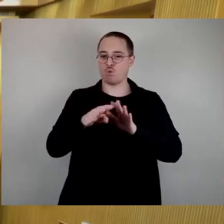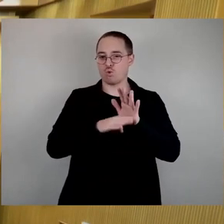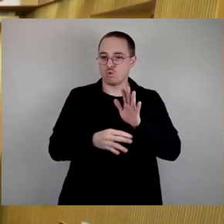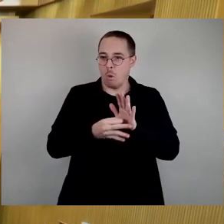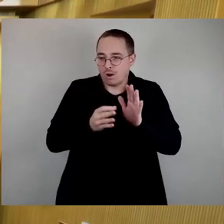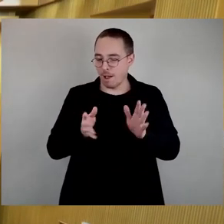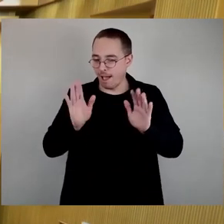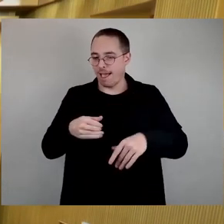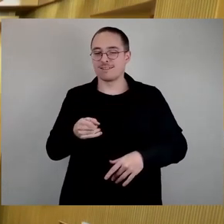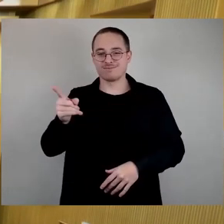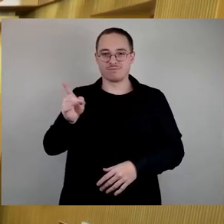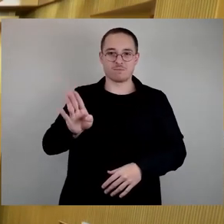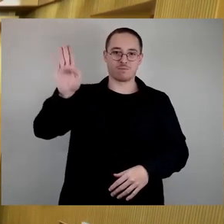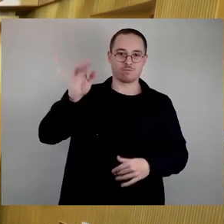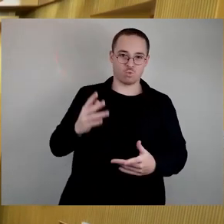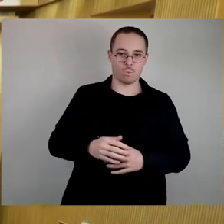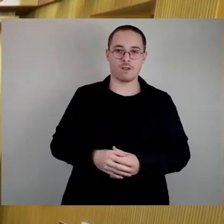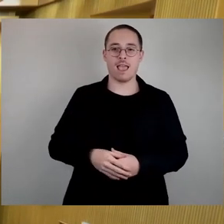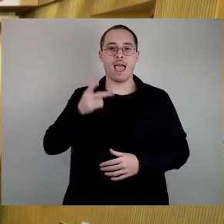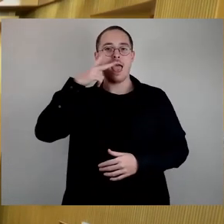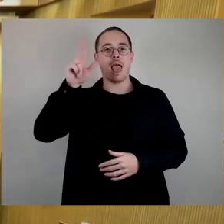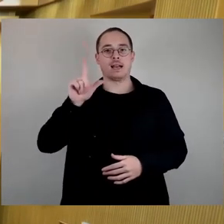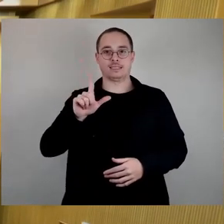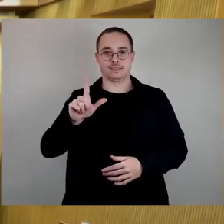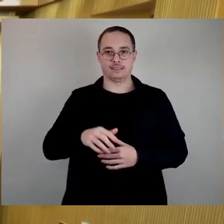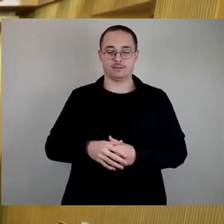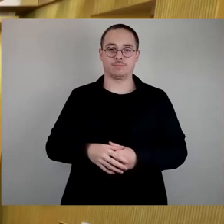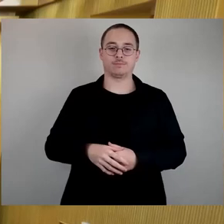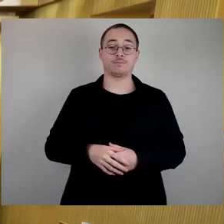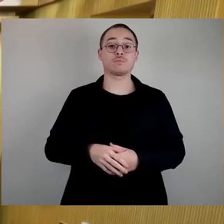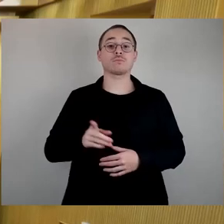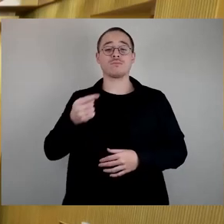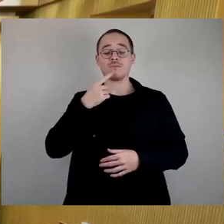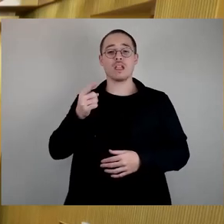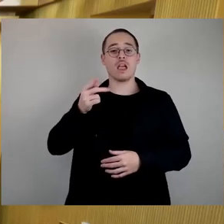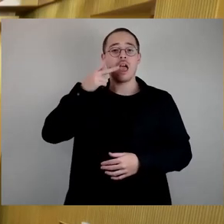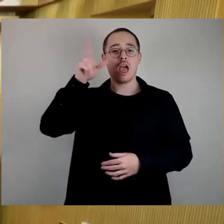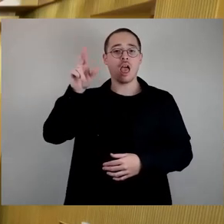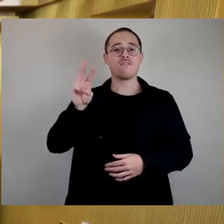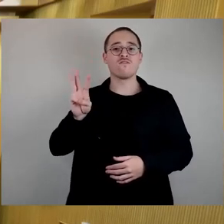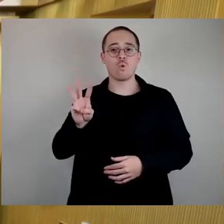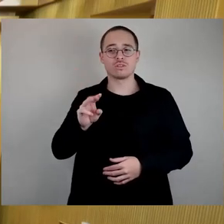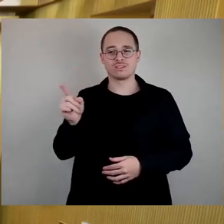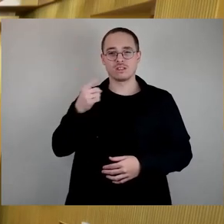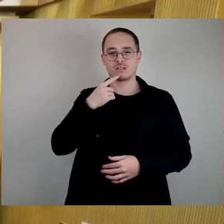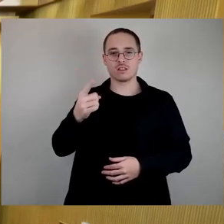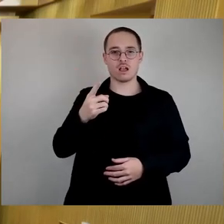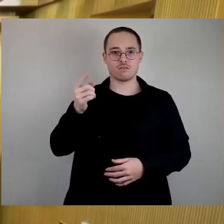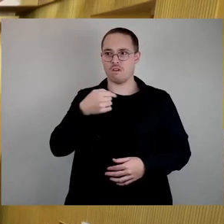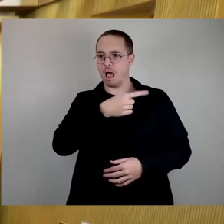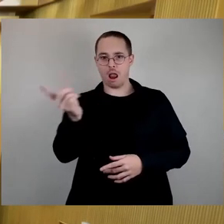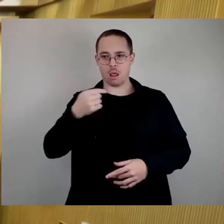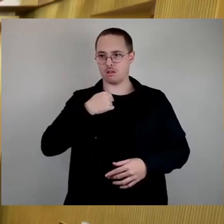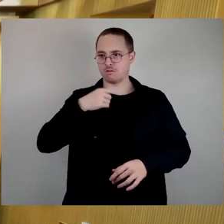Weil der Herr Wirz gerade behauptet hat, dass wir alle diesem Neubau von Krieger dort in Nickern zugestimmt hätten. Das ist